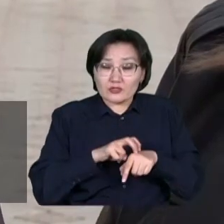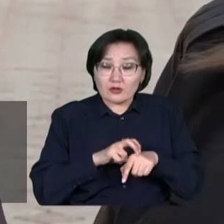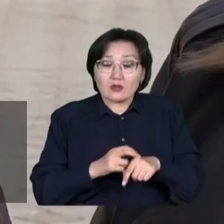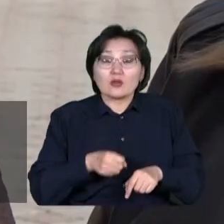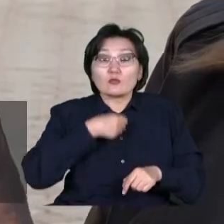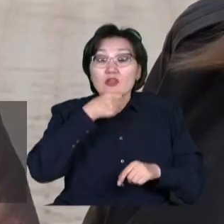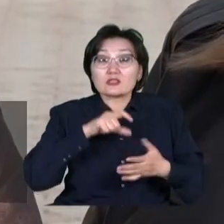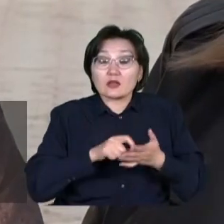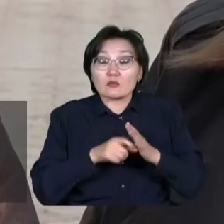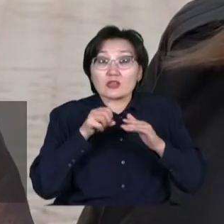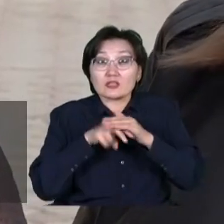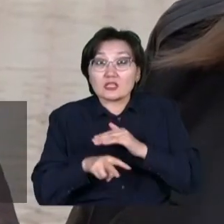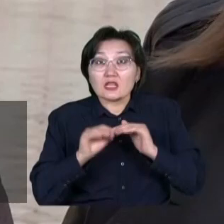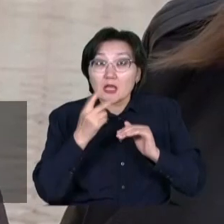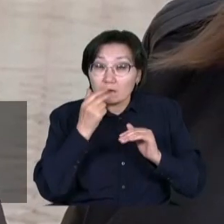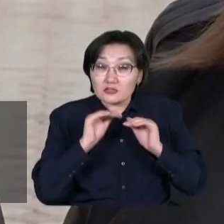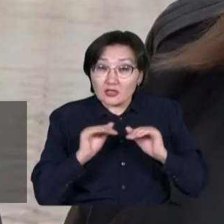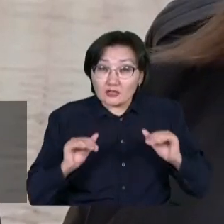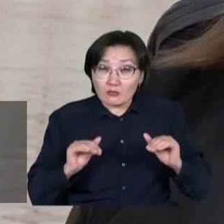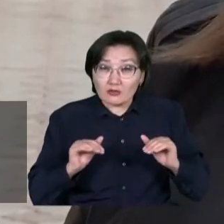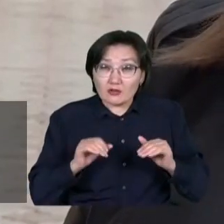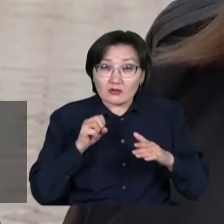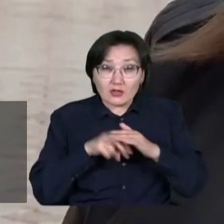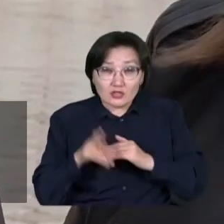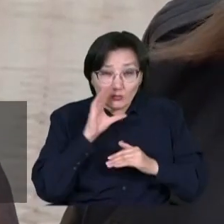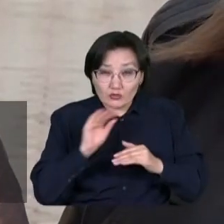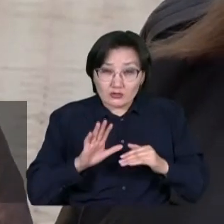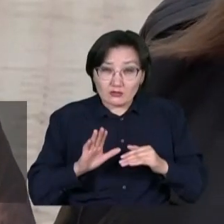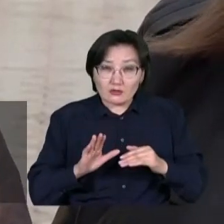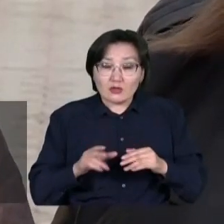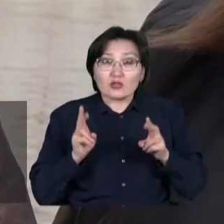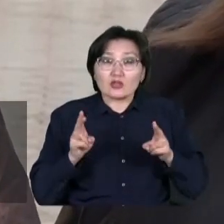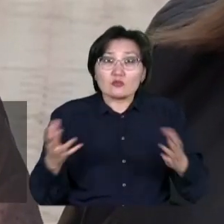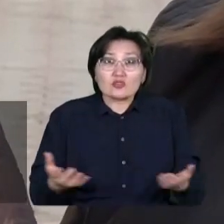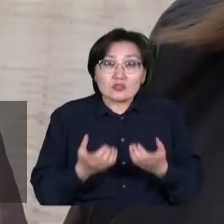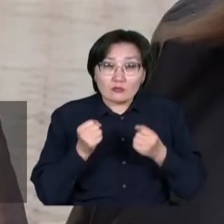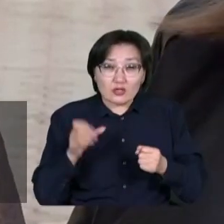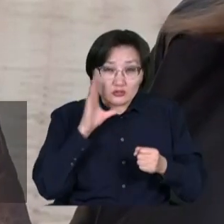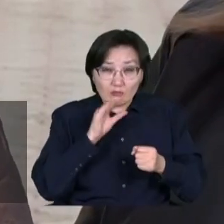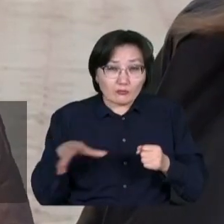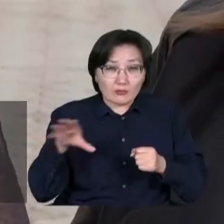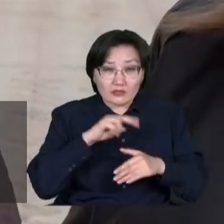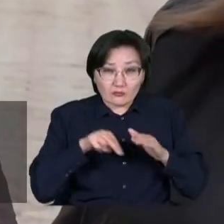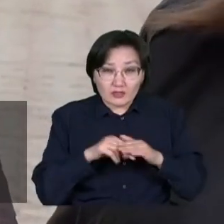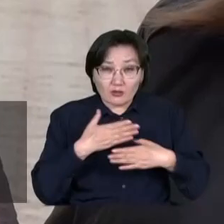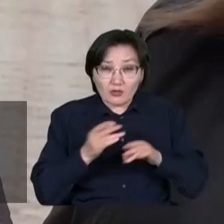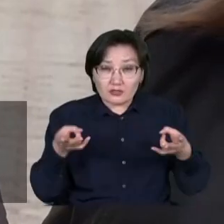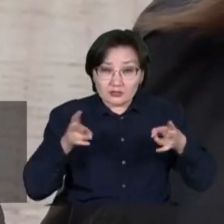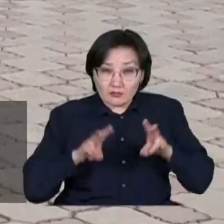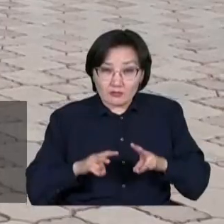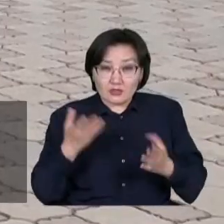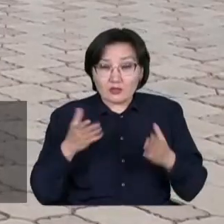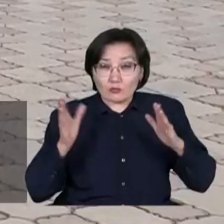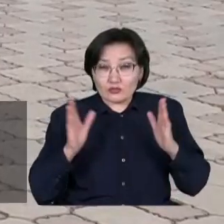сыныптар қашып не қылса, ана кішкентай балаларға тіптім қарамайды. Мынандай немен оны қайсы кім үлгереді? Бәрі мыжылып не қылып қалады, мынаның бәрі